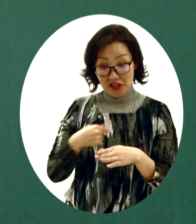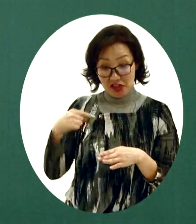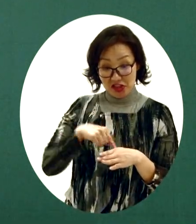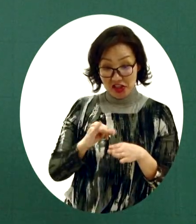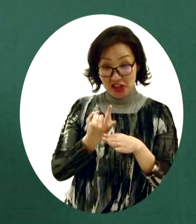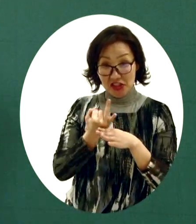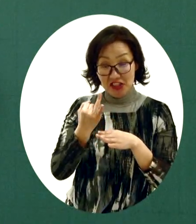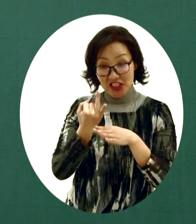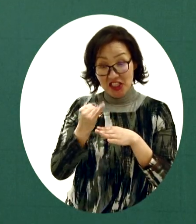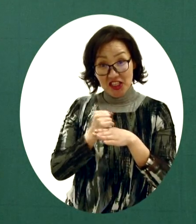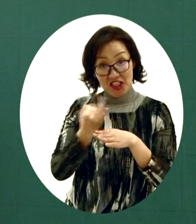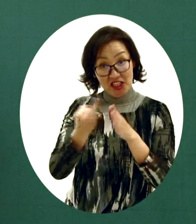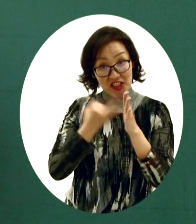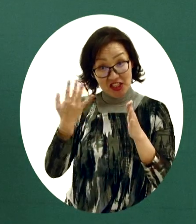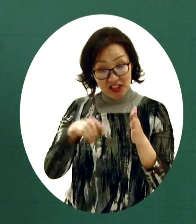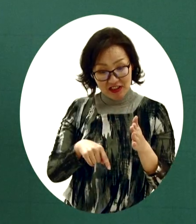ирсэн илтгэлээ